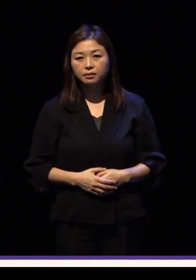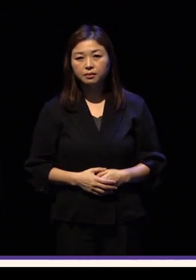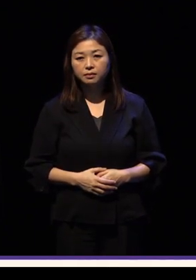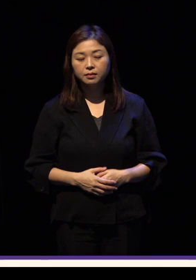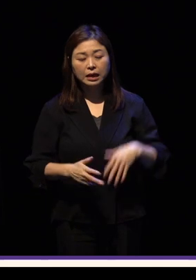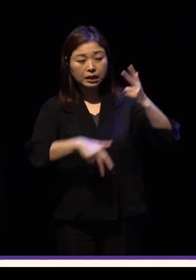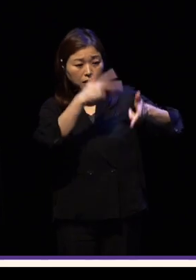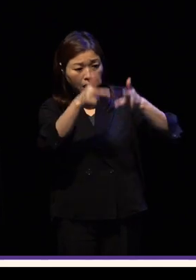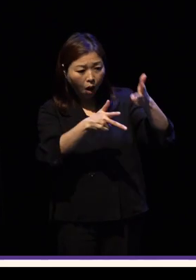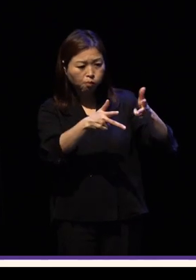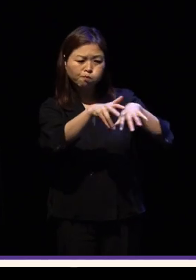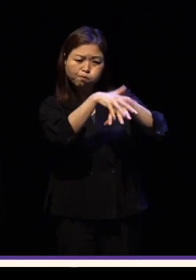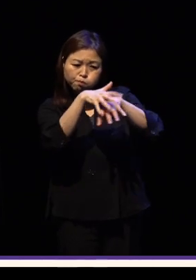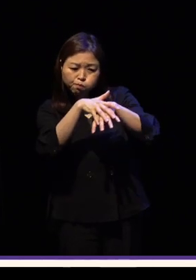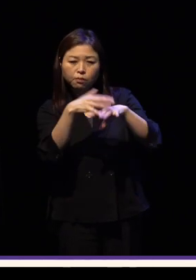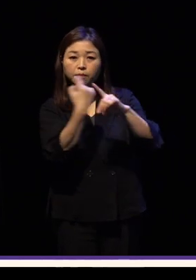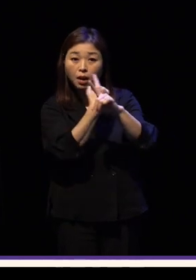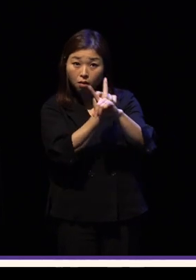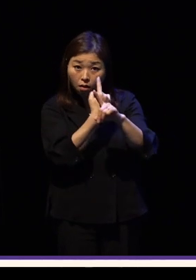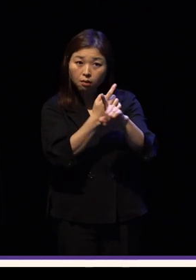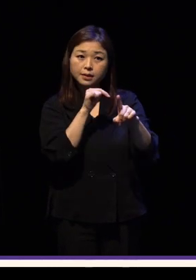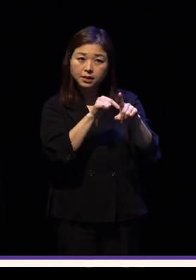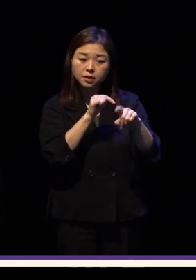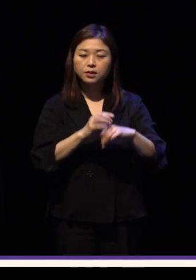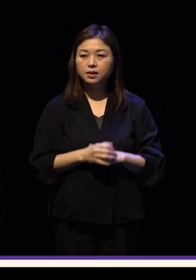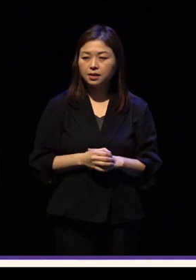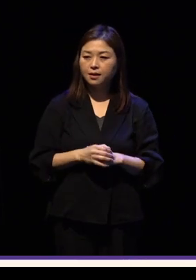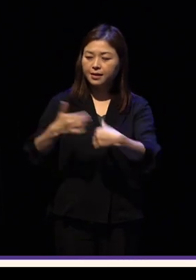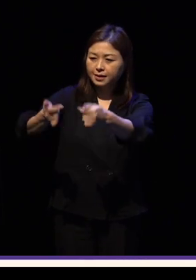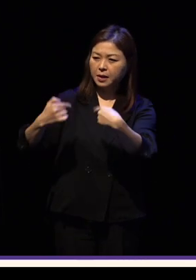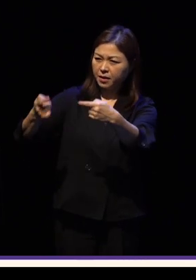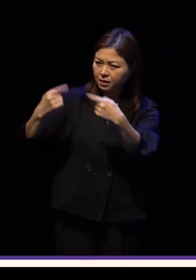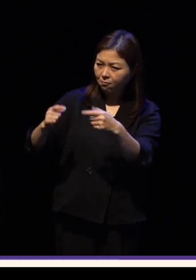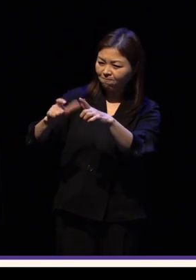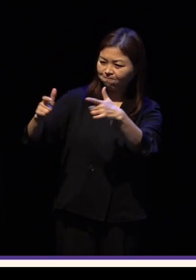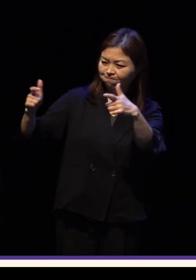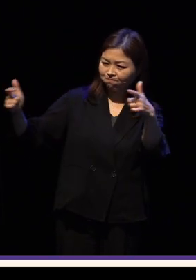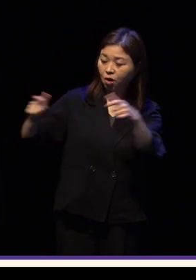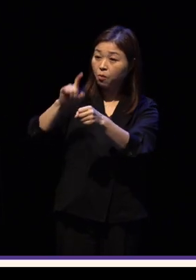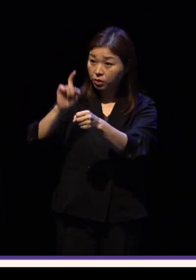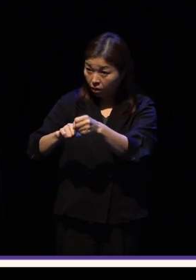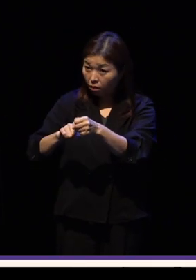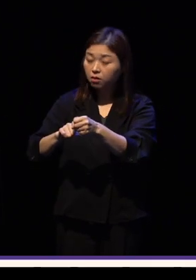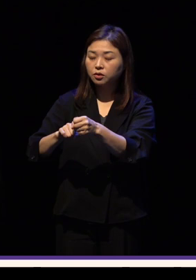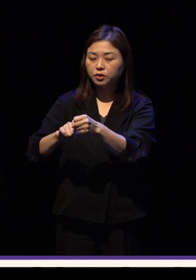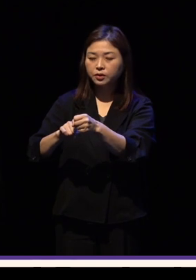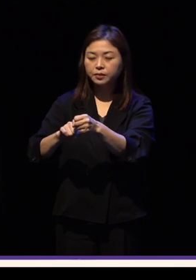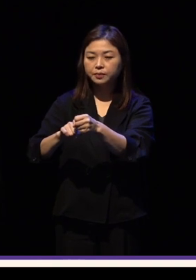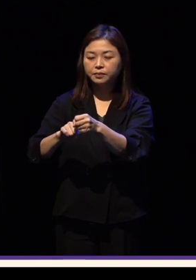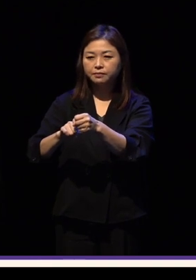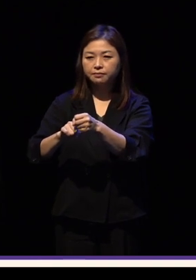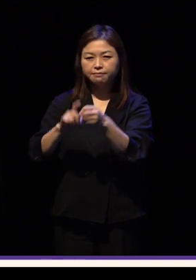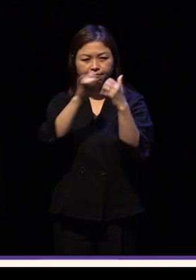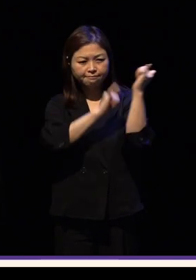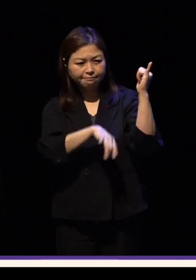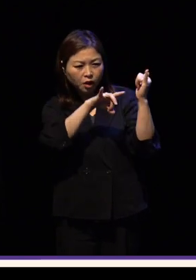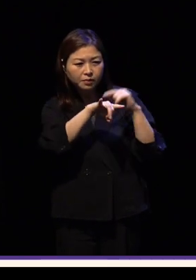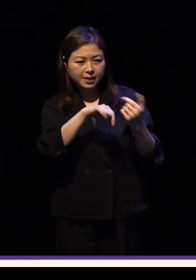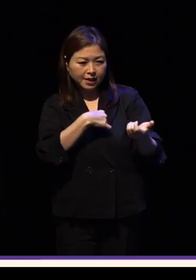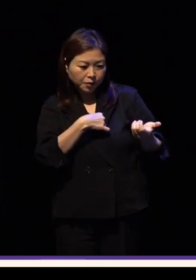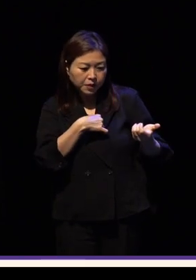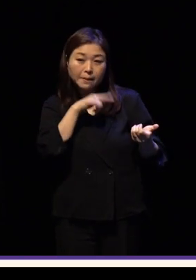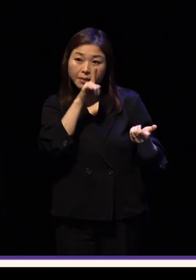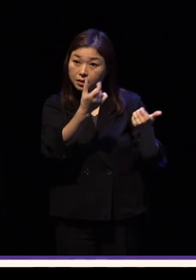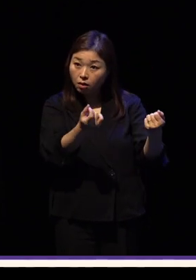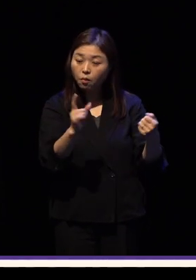사업구조 개편 과정에서도 현장 참여를 확대하기 위해서 최초로 그 앞에서 제가 말씀드린